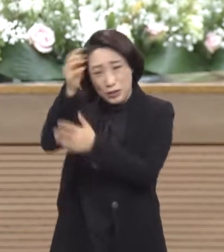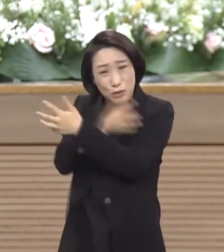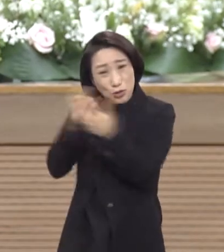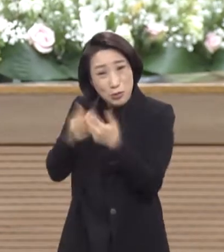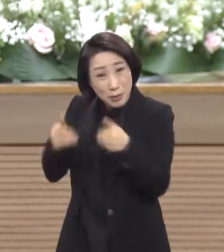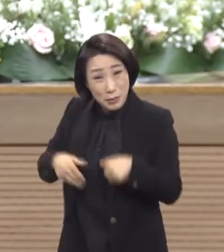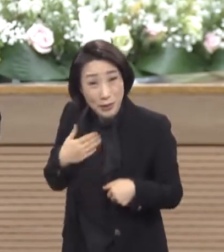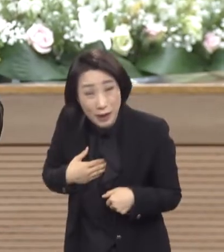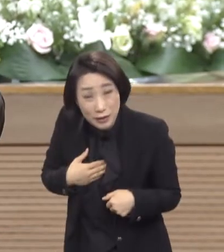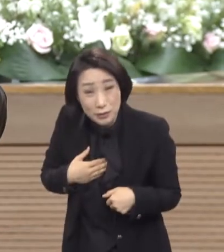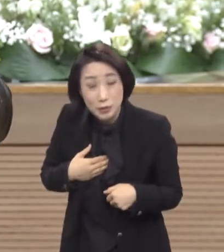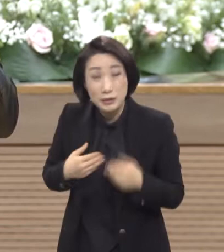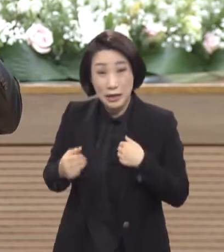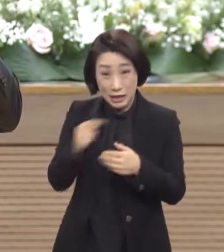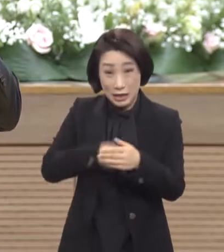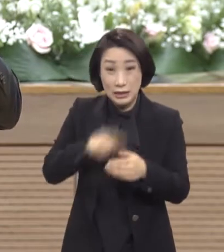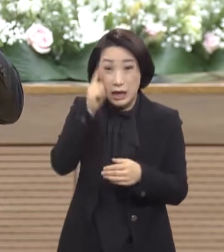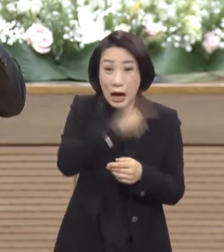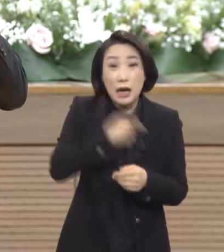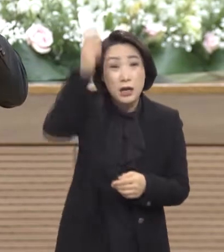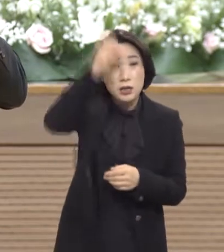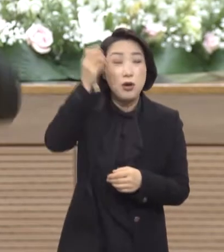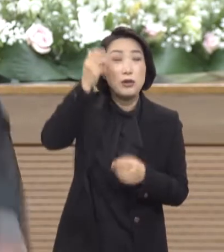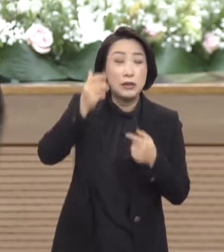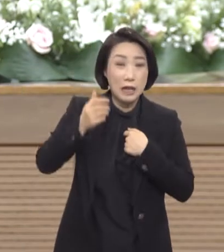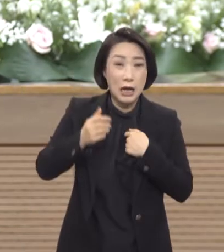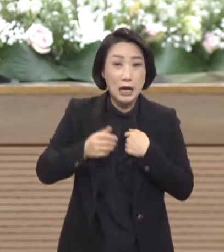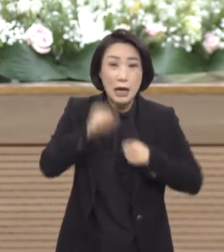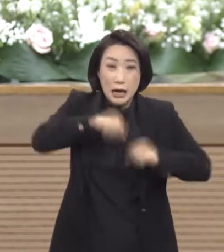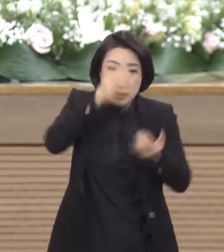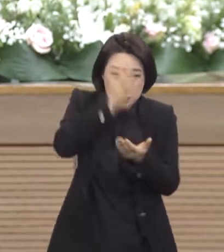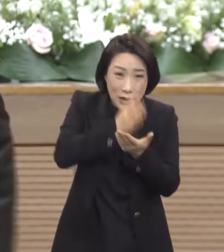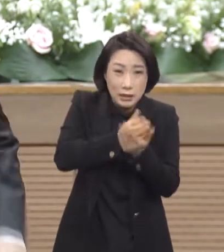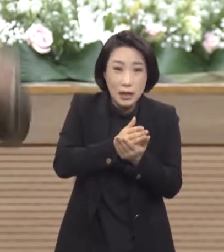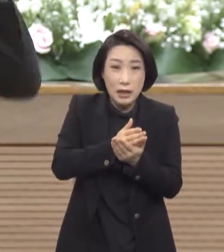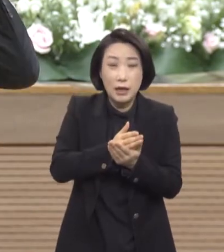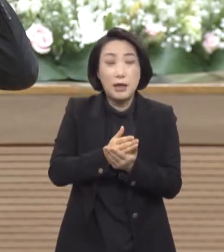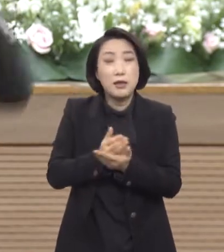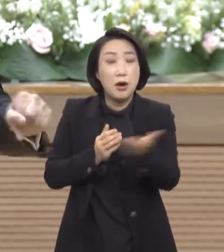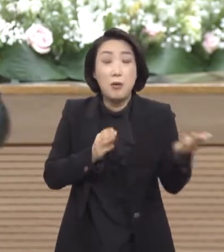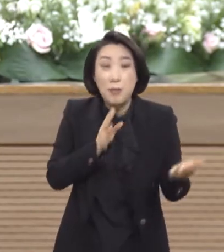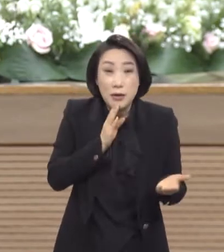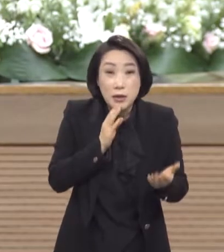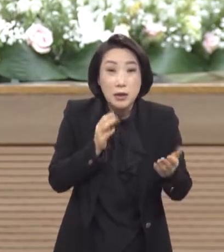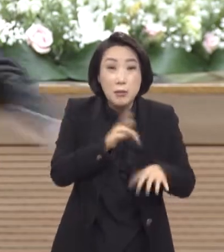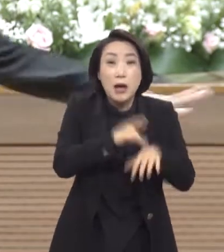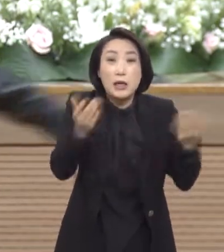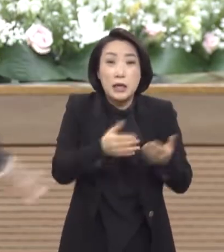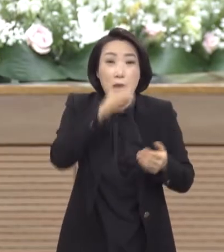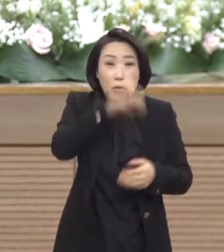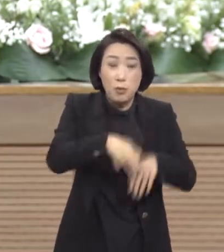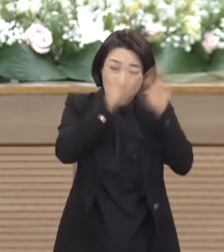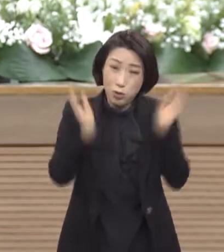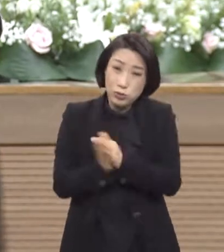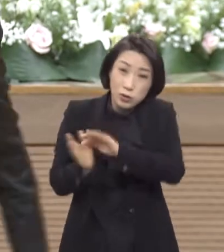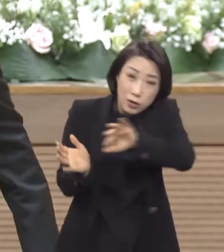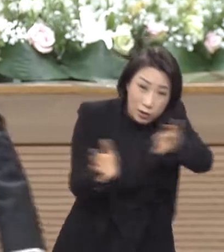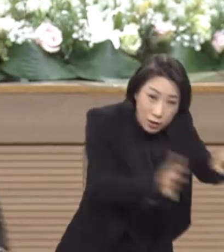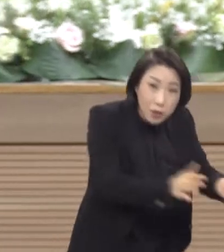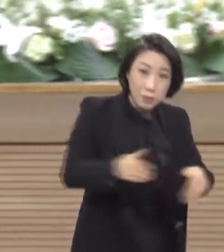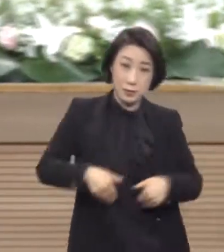충만하고 내 안에 악한 영이 그런 짓을 하지 못하도록 그놈의 일터를 때려 부셔버려야 된다 이